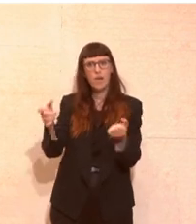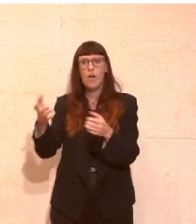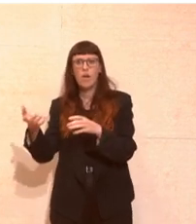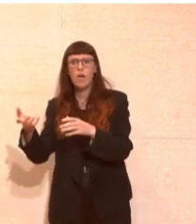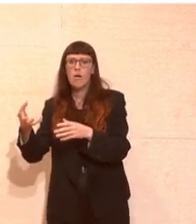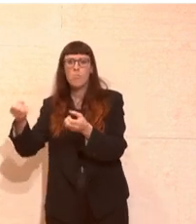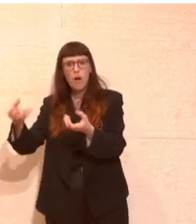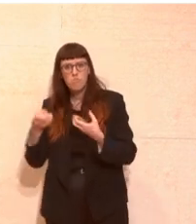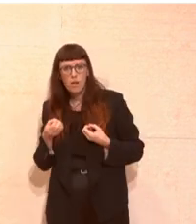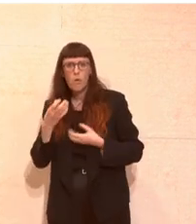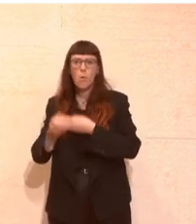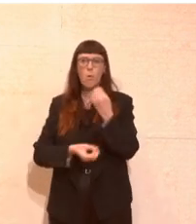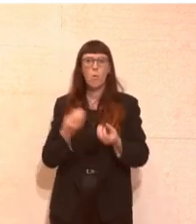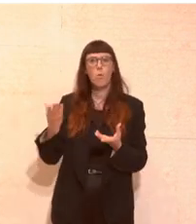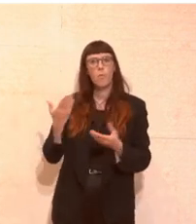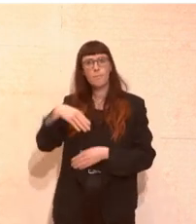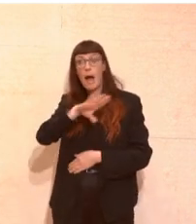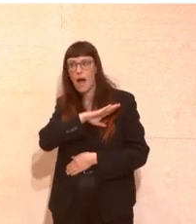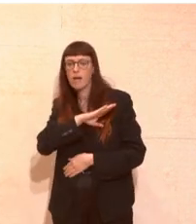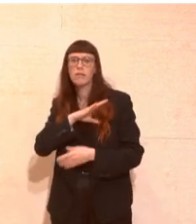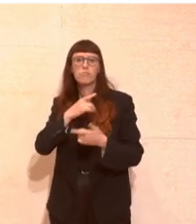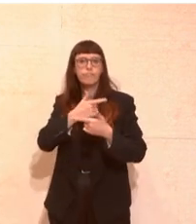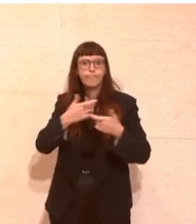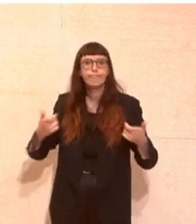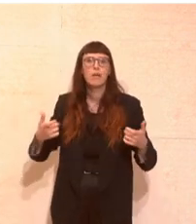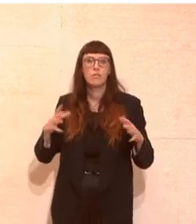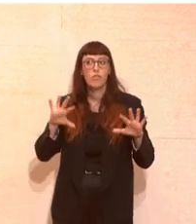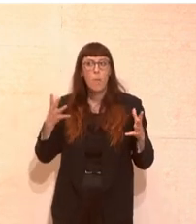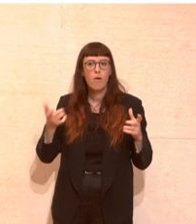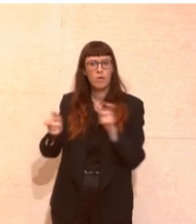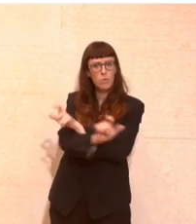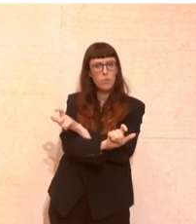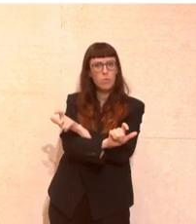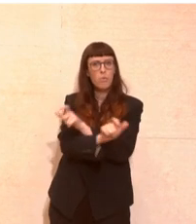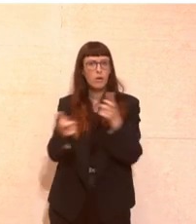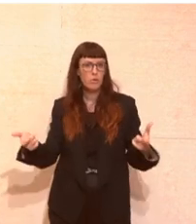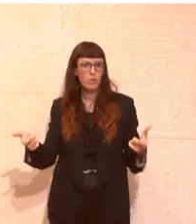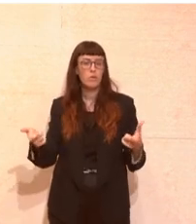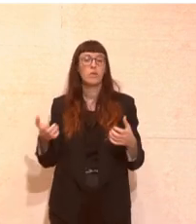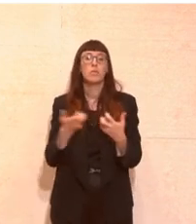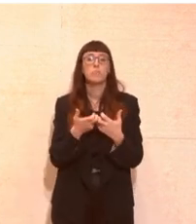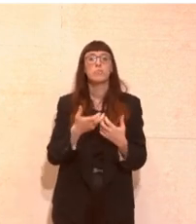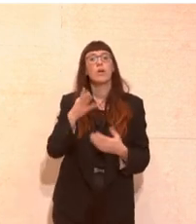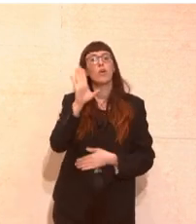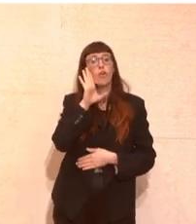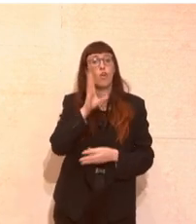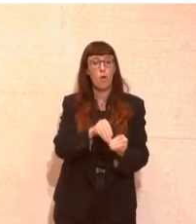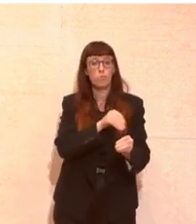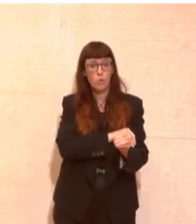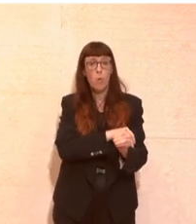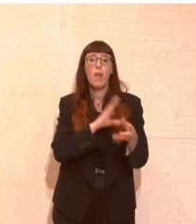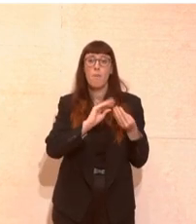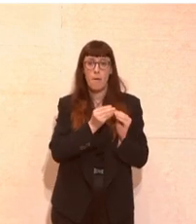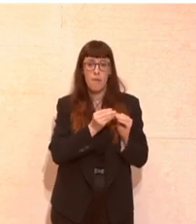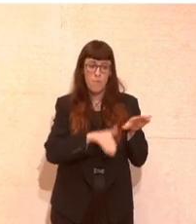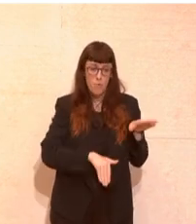coup l'idée pourrait être de se dire si on a un problème de sommeil précoce, est-ce que ça va impacter finalement le développement et le